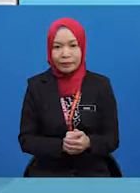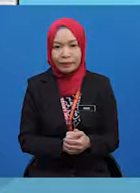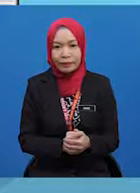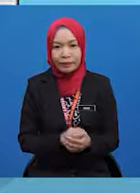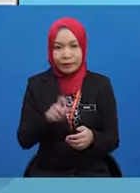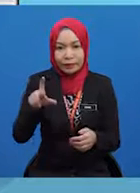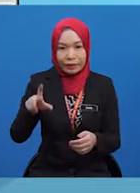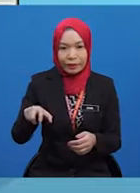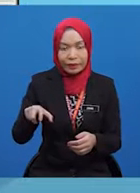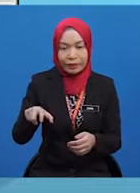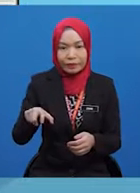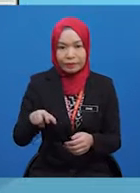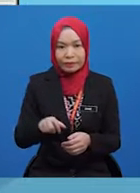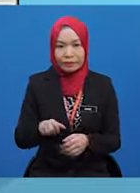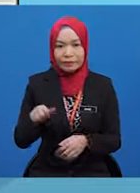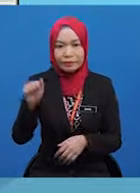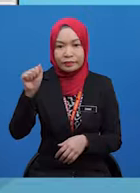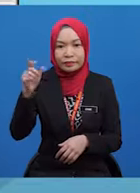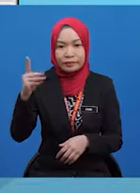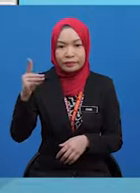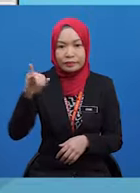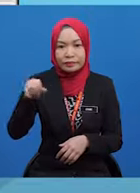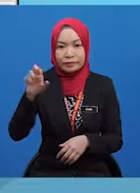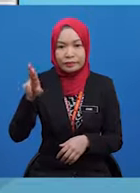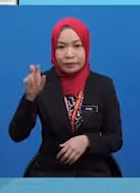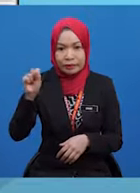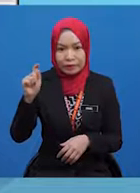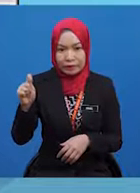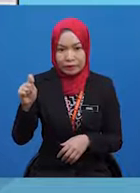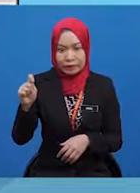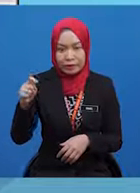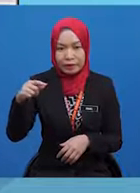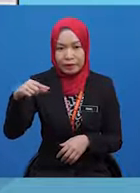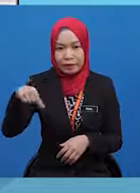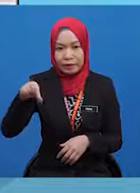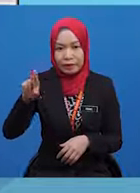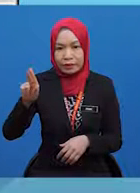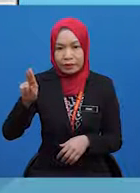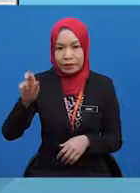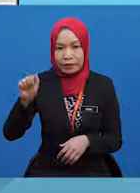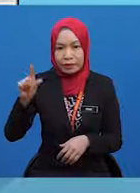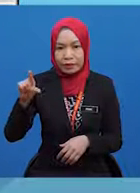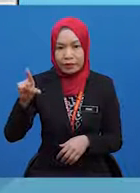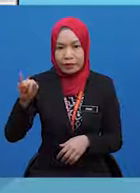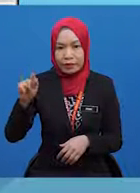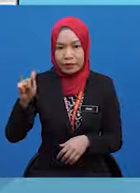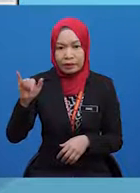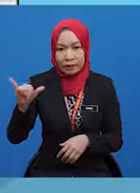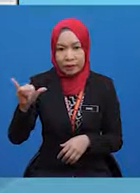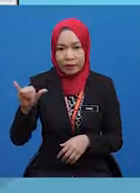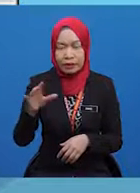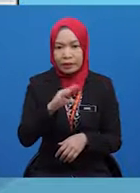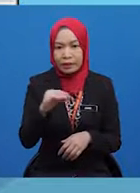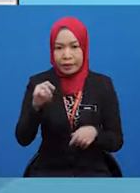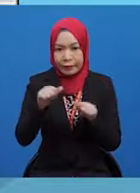Klik Adjust the quality of the scanned picture. Tetapkan resolusi 300 dpi.